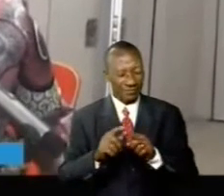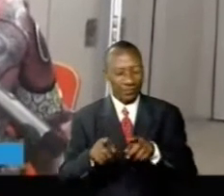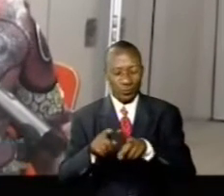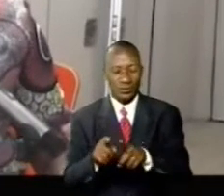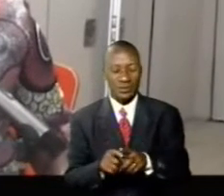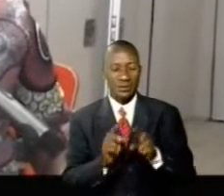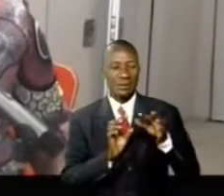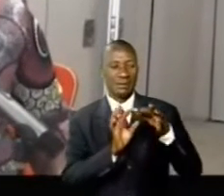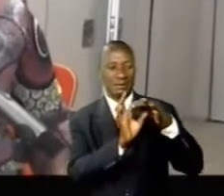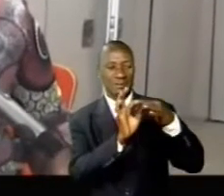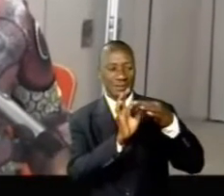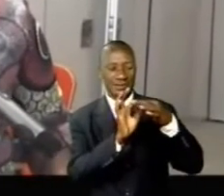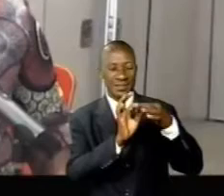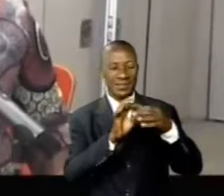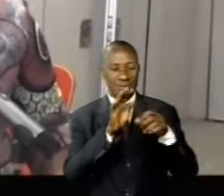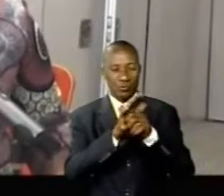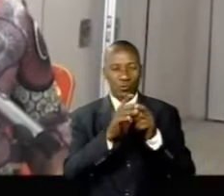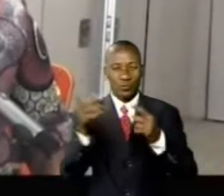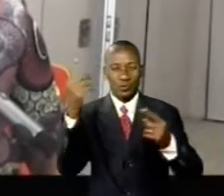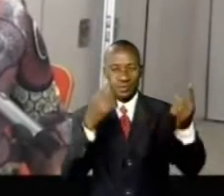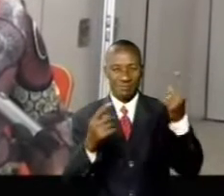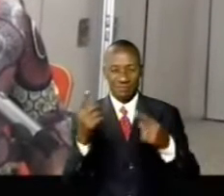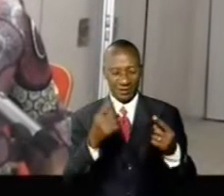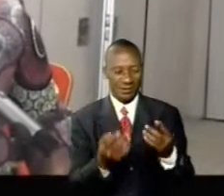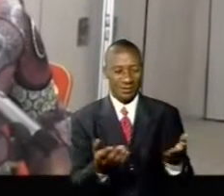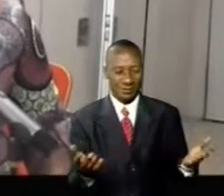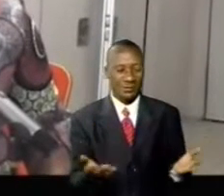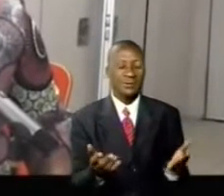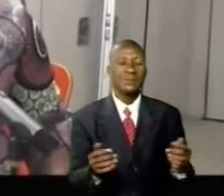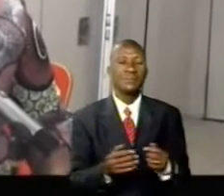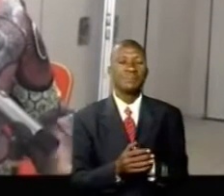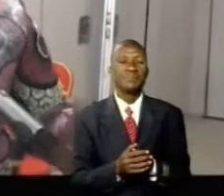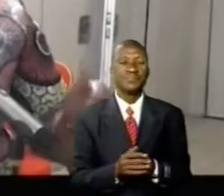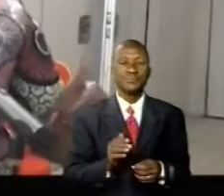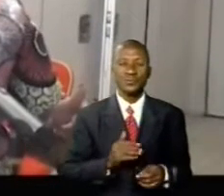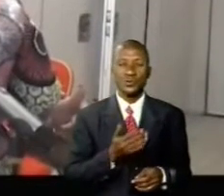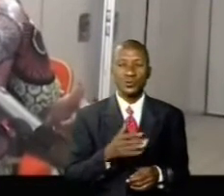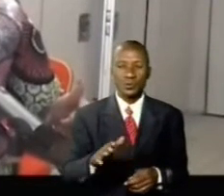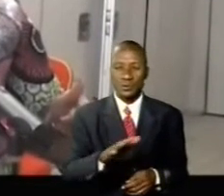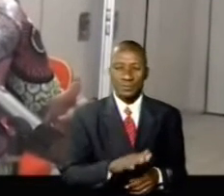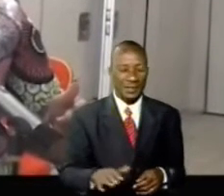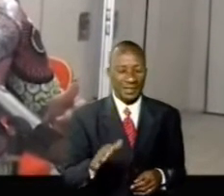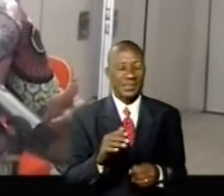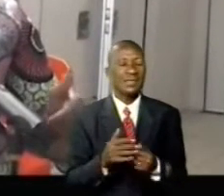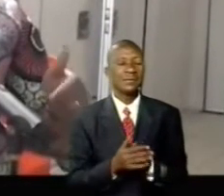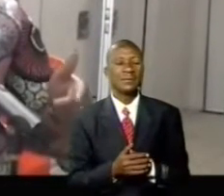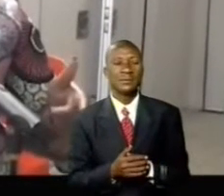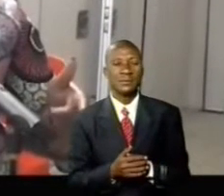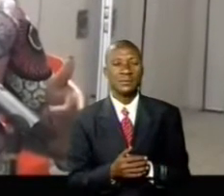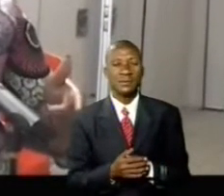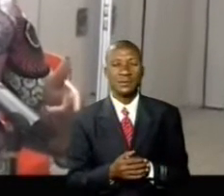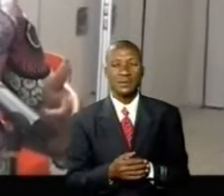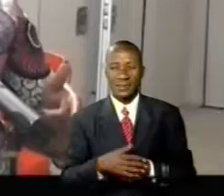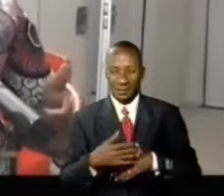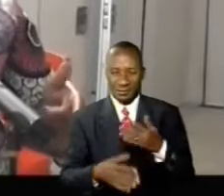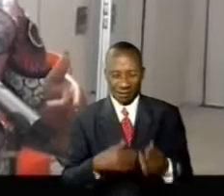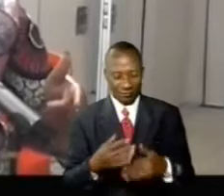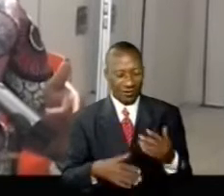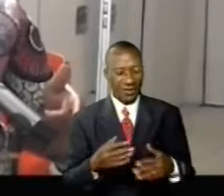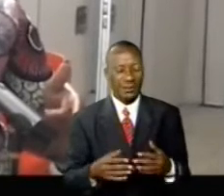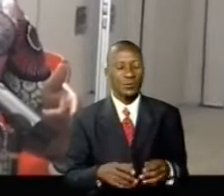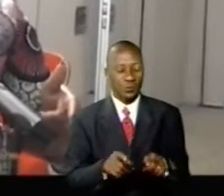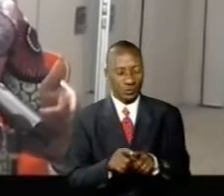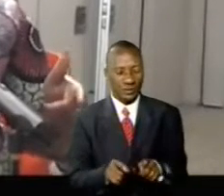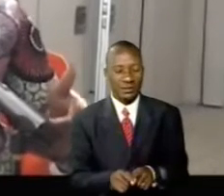appuyer, nous accompagner pour dire que ce pays a suffisamment d'atouts, mais le premier atout c'est d'abord les ressources humaines. Et